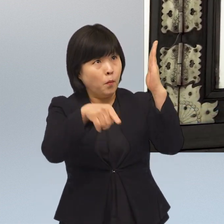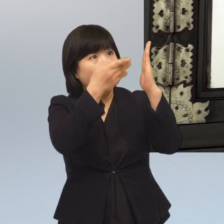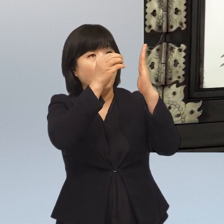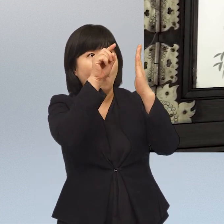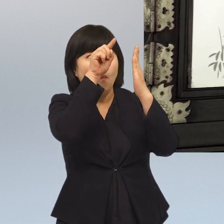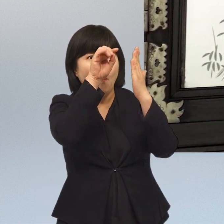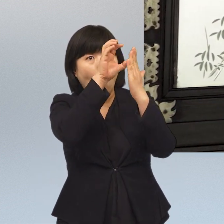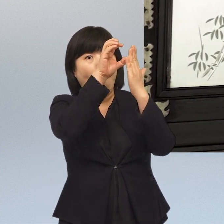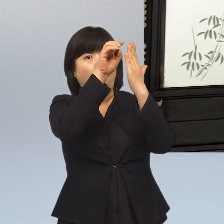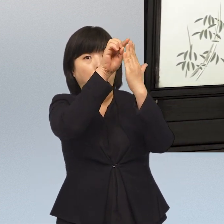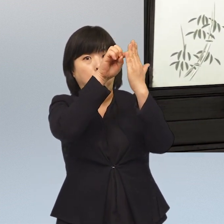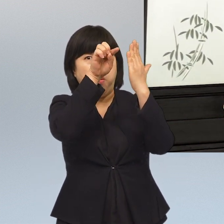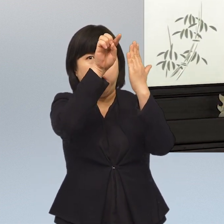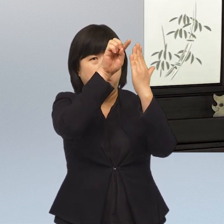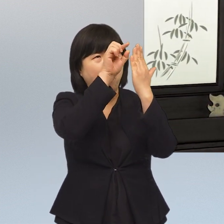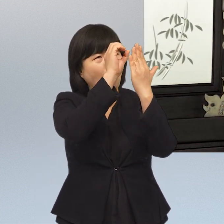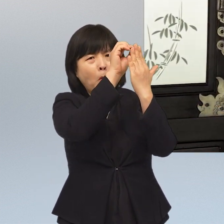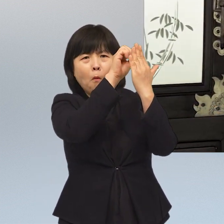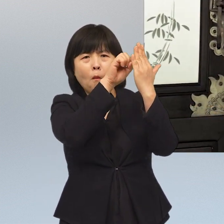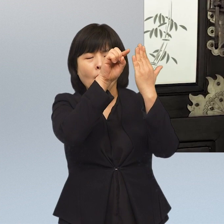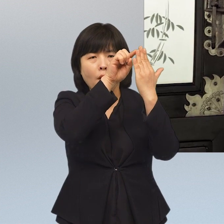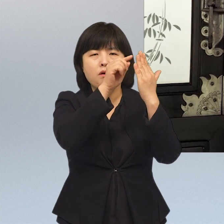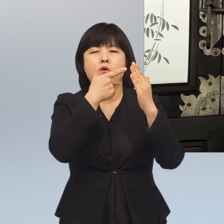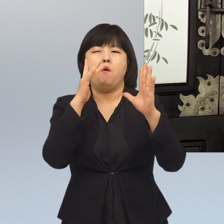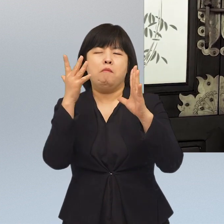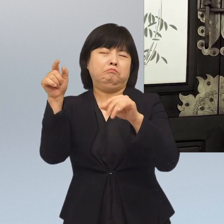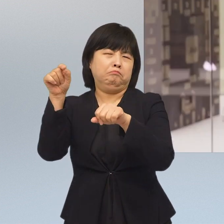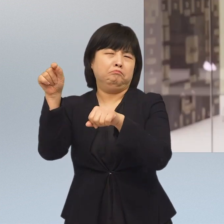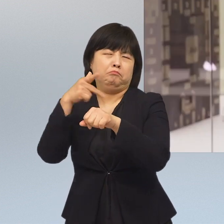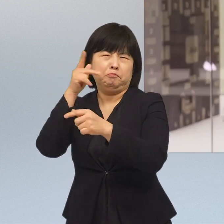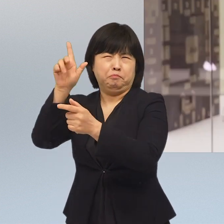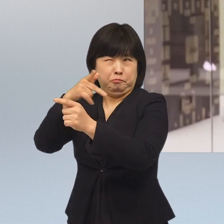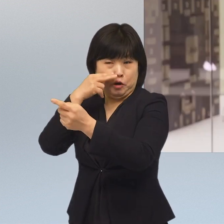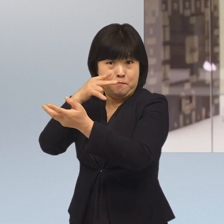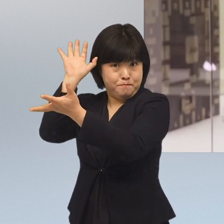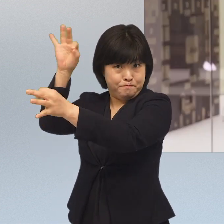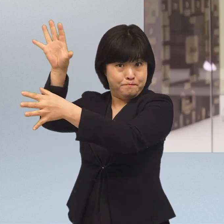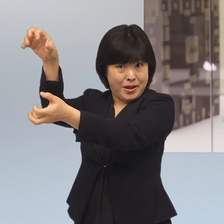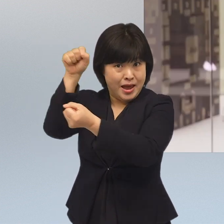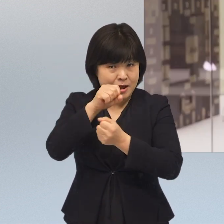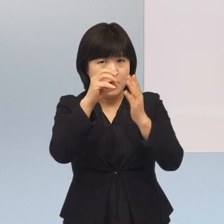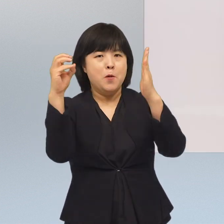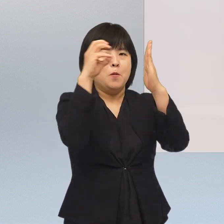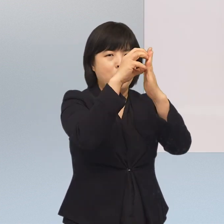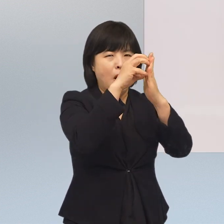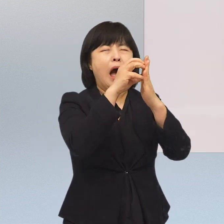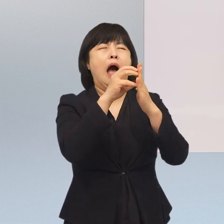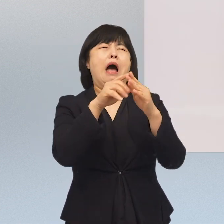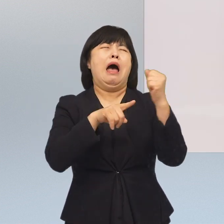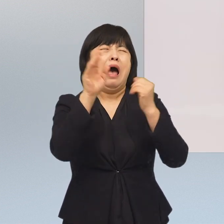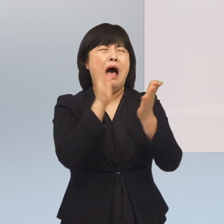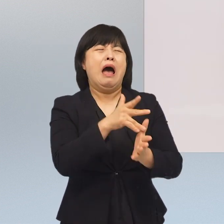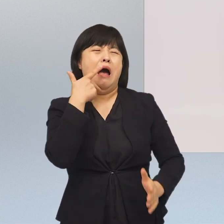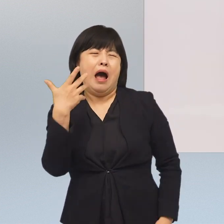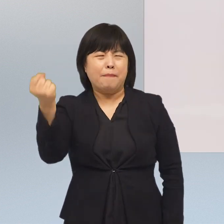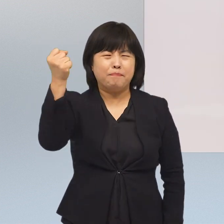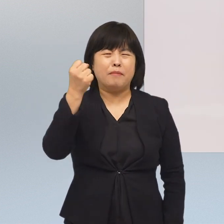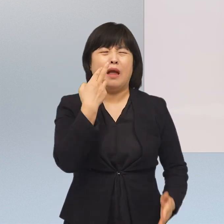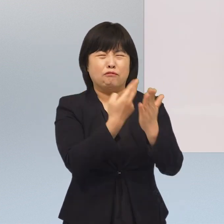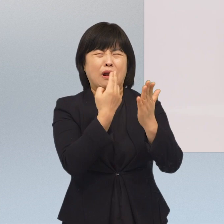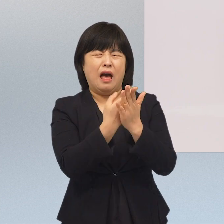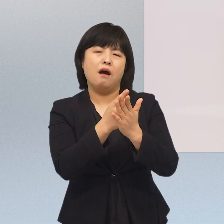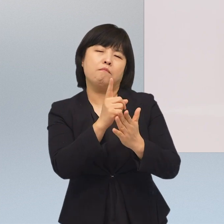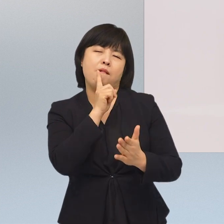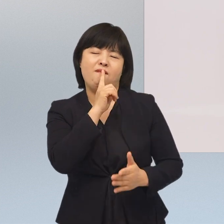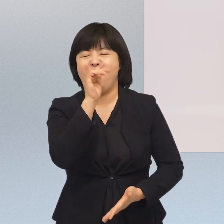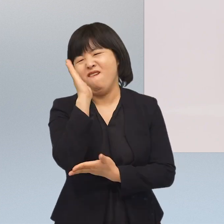스타일의 동그란 거울이 또 있게 되거든요. 그래서 영국제에서 이제 이런 거울들이 들어오고 그런 동그란 볼록 거울 같은 것도 들어와서 뭐